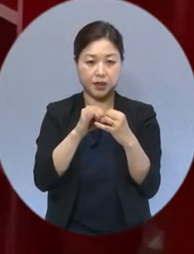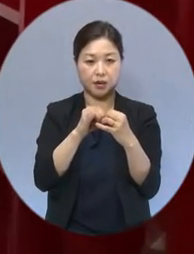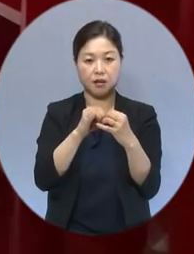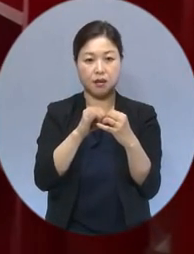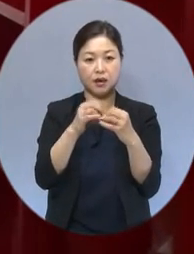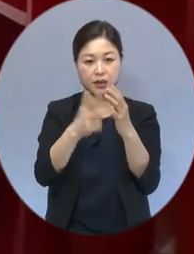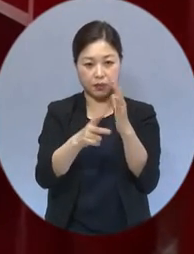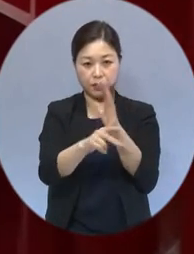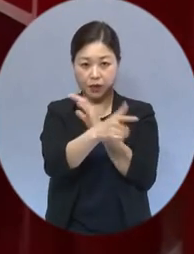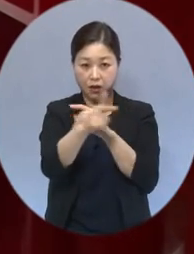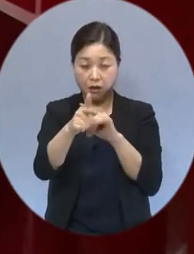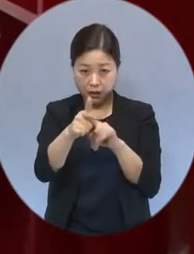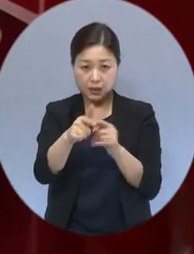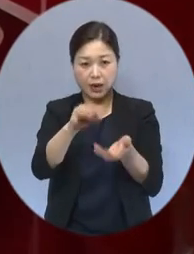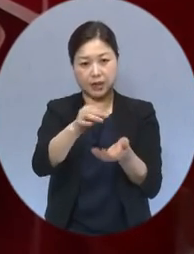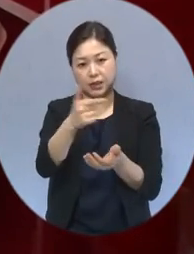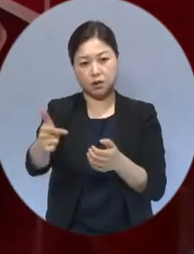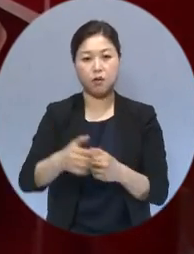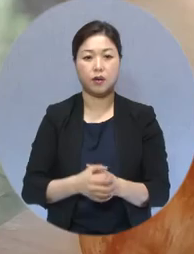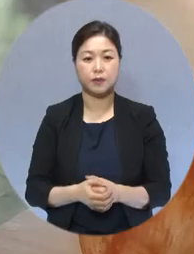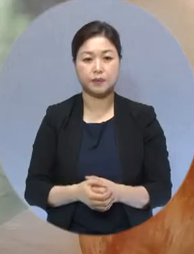가치가 더욱 드러내고 있습니다.